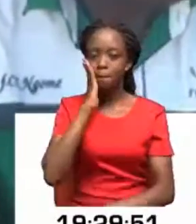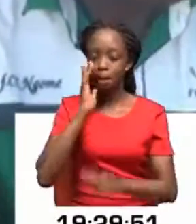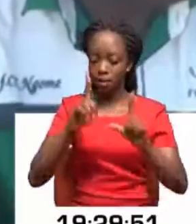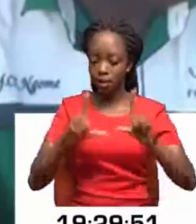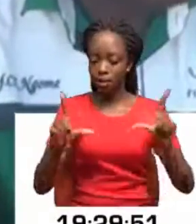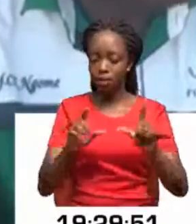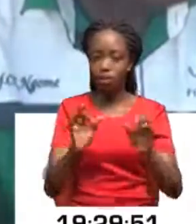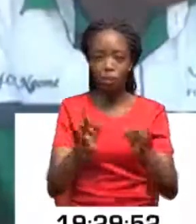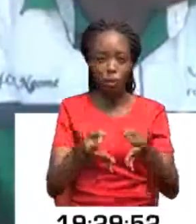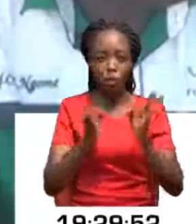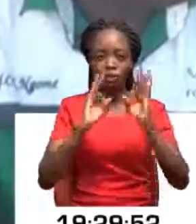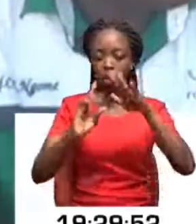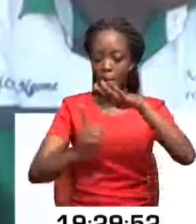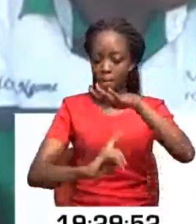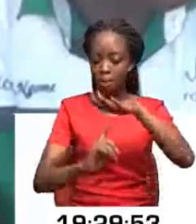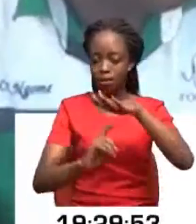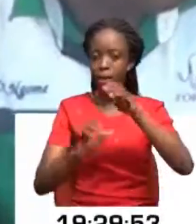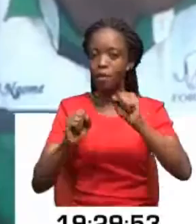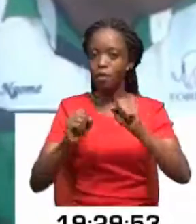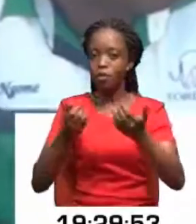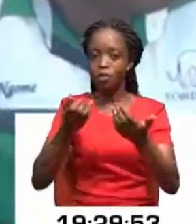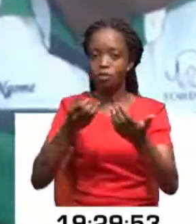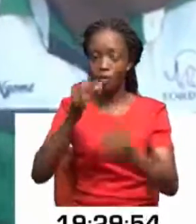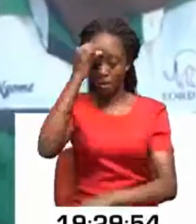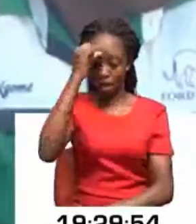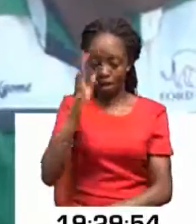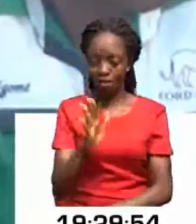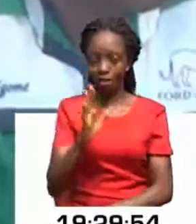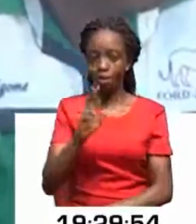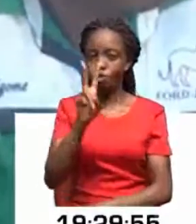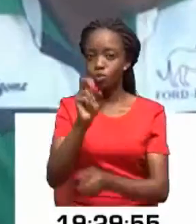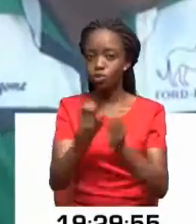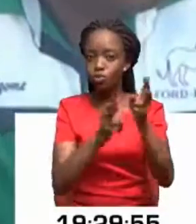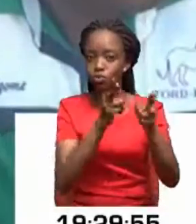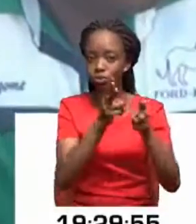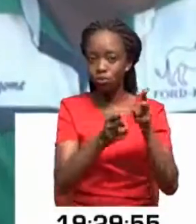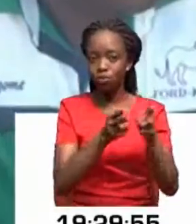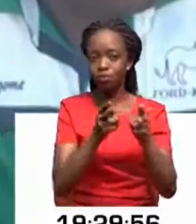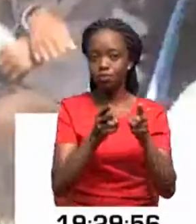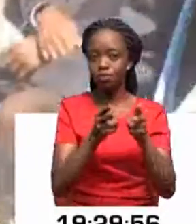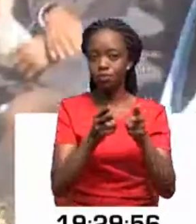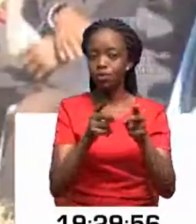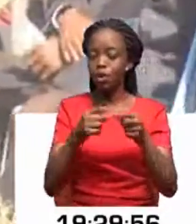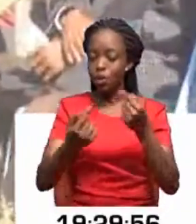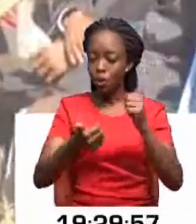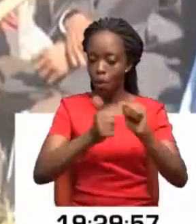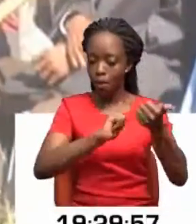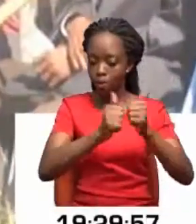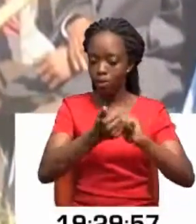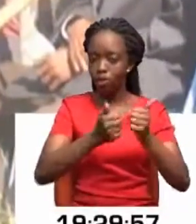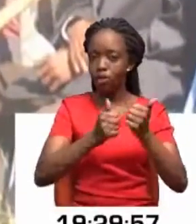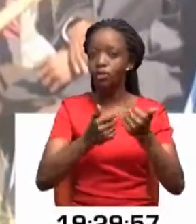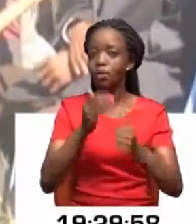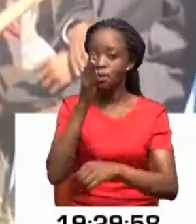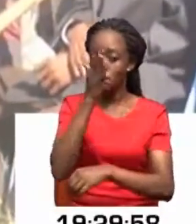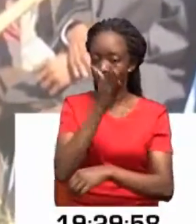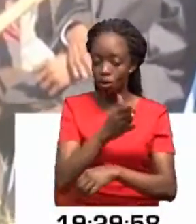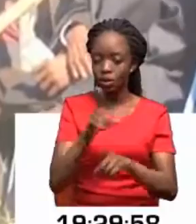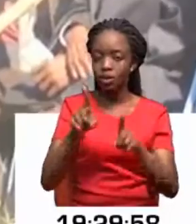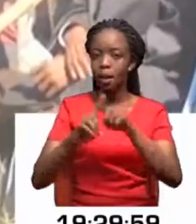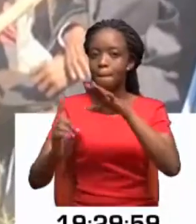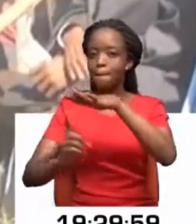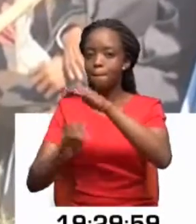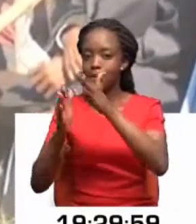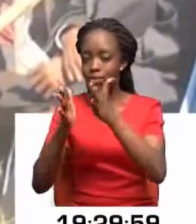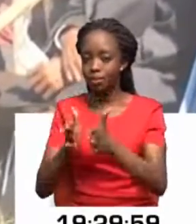kuwa waziri Wamalwa atagombea ugavana wa Trans Nzoia mwaka 2022, hivyo ushindani utakuwa kati yake na mheshimiwa Chris